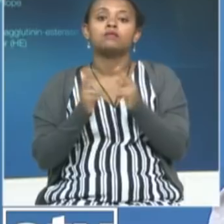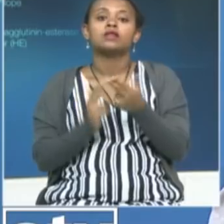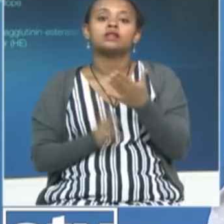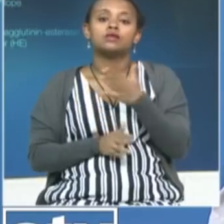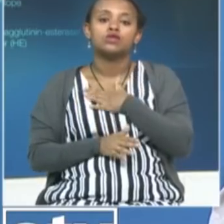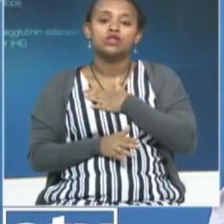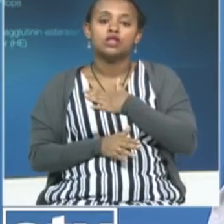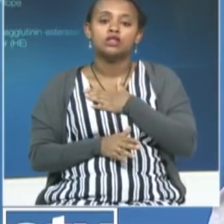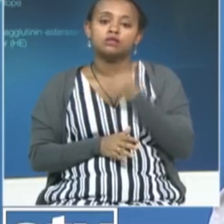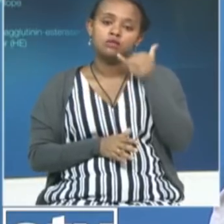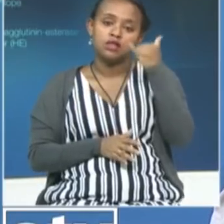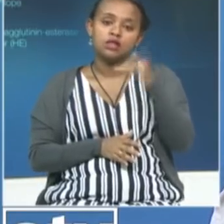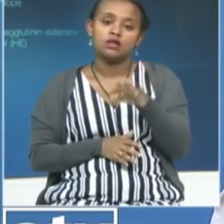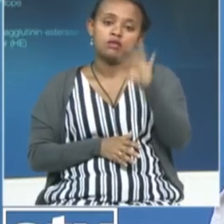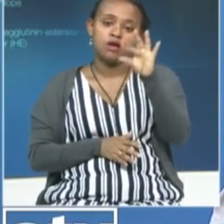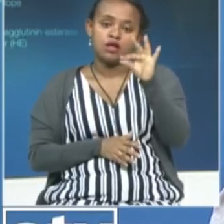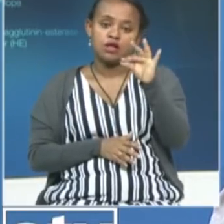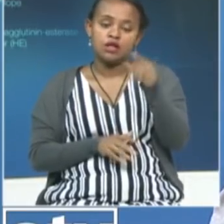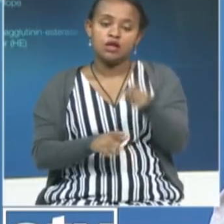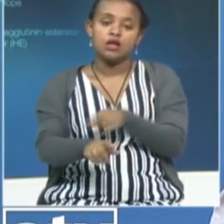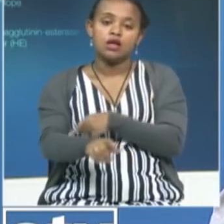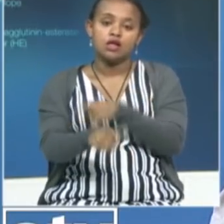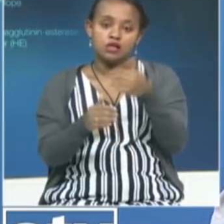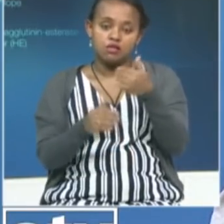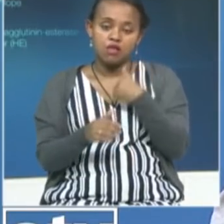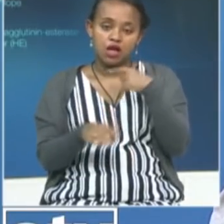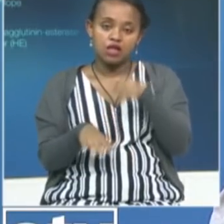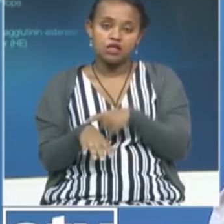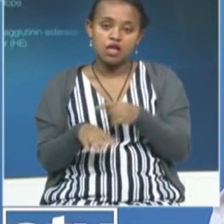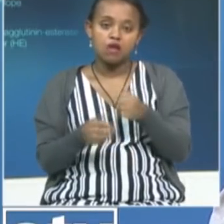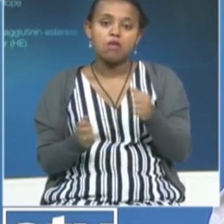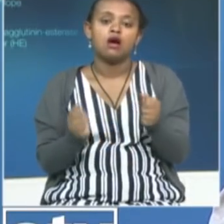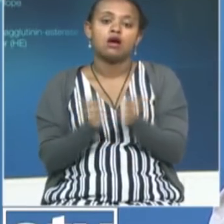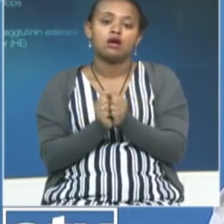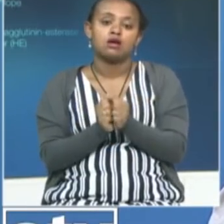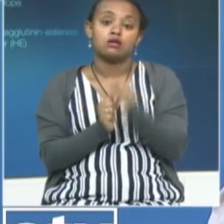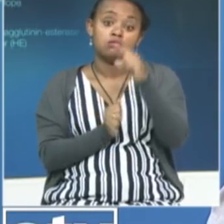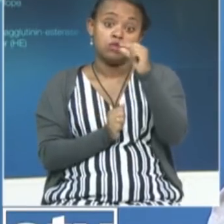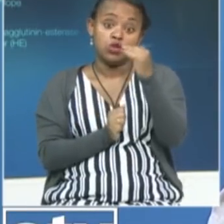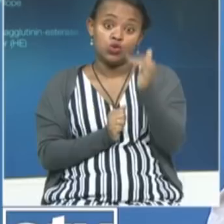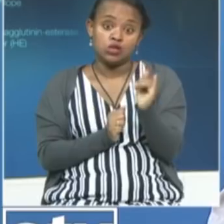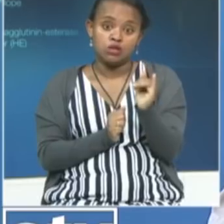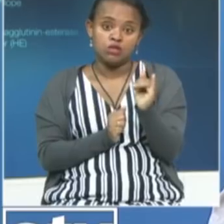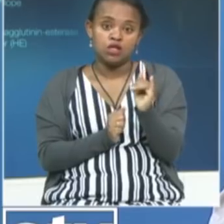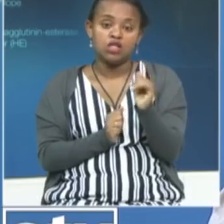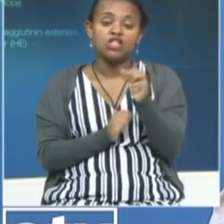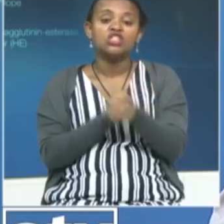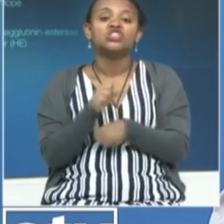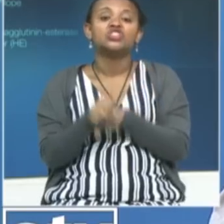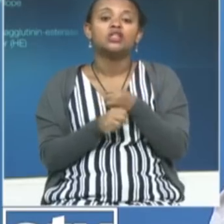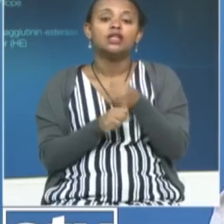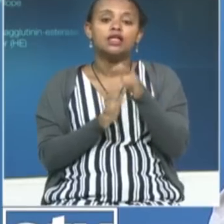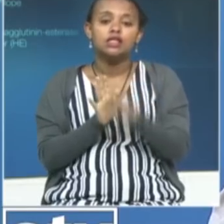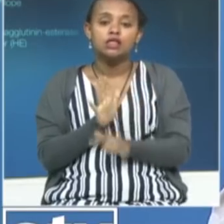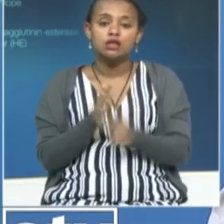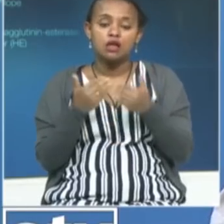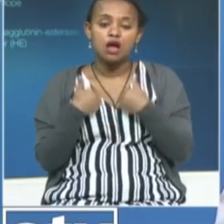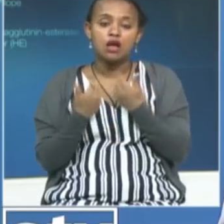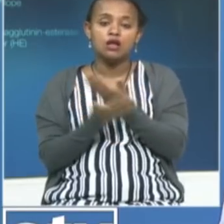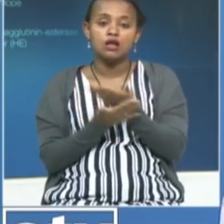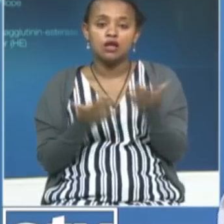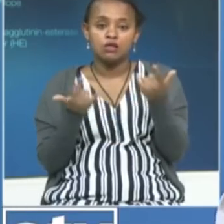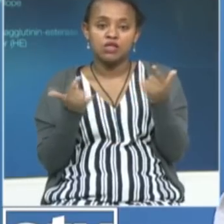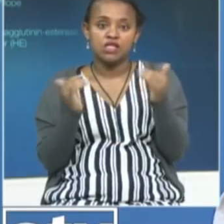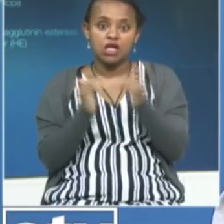ቤተሰቦቻችን በስልክ ማግኘት በዘም ያለ ጊዜ ማጋራት ሀሳባችን በተወሰነ መልክ ጭንቀትን ስለሚቀንስ ያለን ነገር በዛ